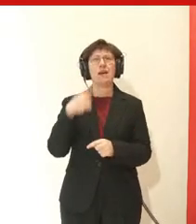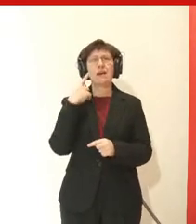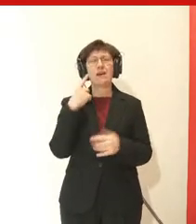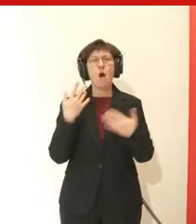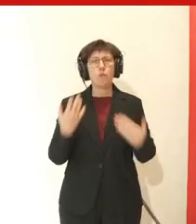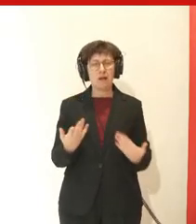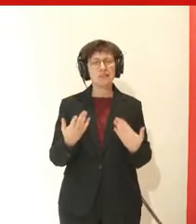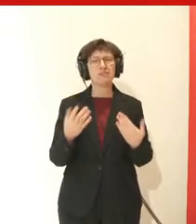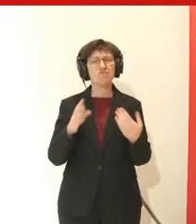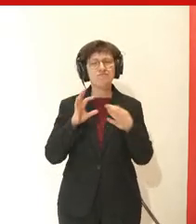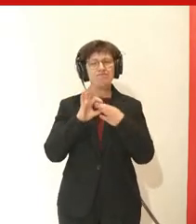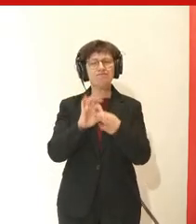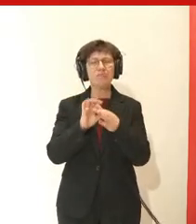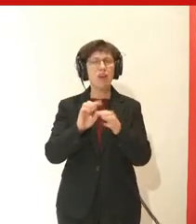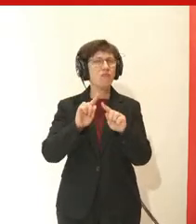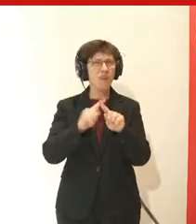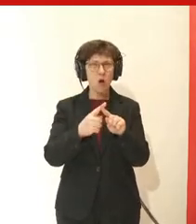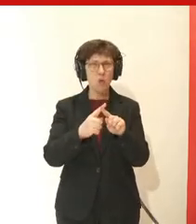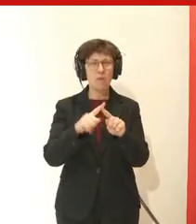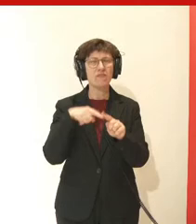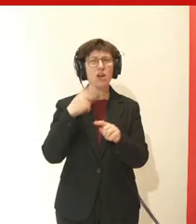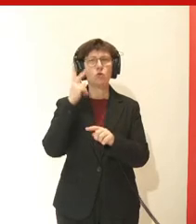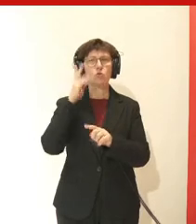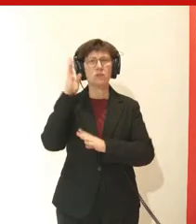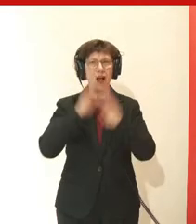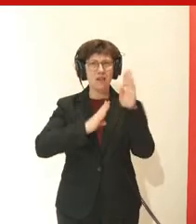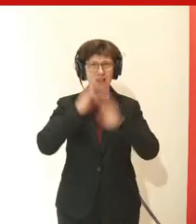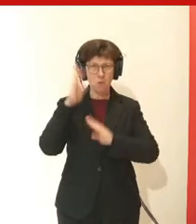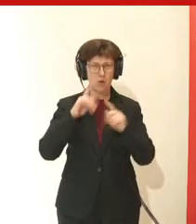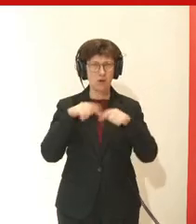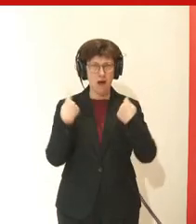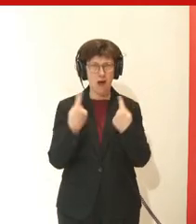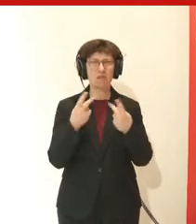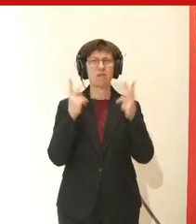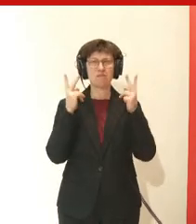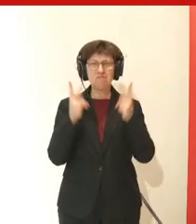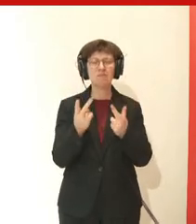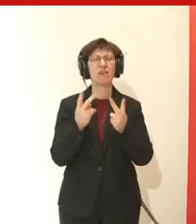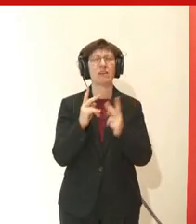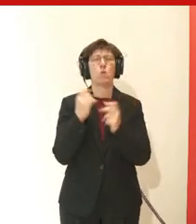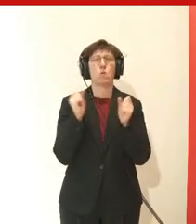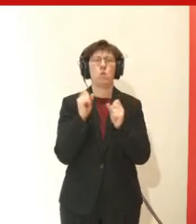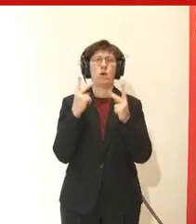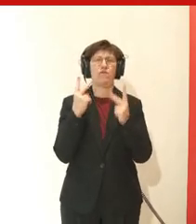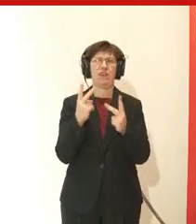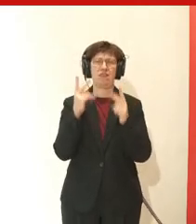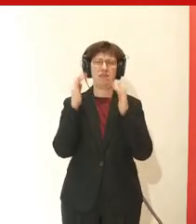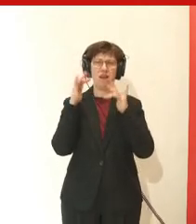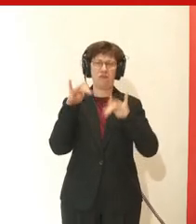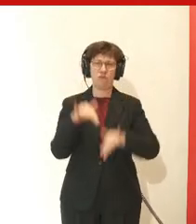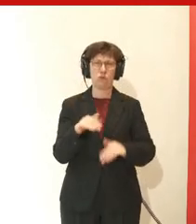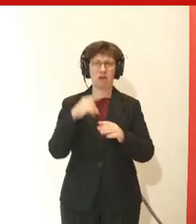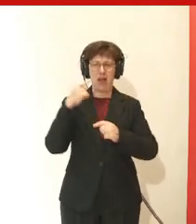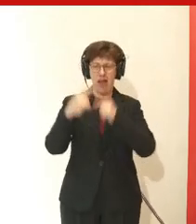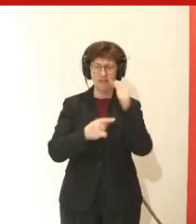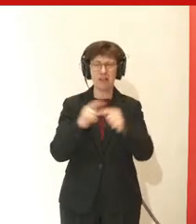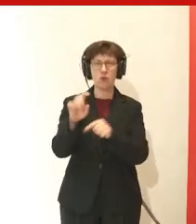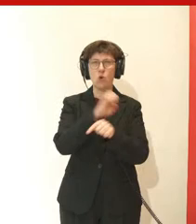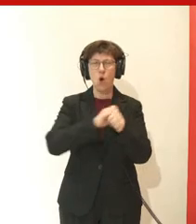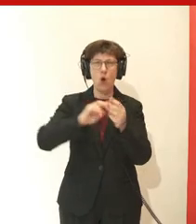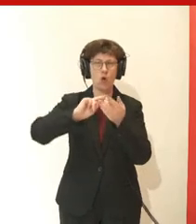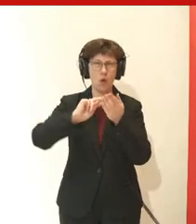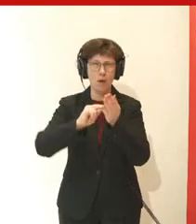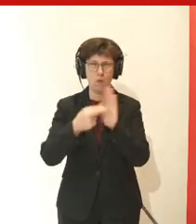das hat etwas damit zu tun dass wir als sozialdemokraten und sozialdemokraten einen ganz entscheidenden einfluss auf die entwicklung der europa